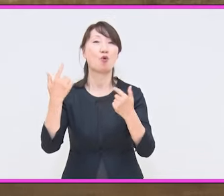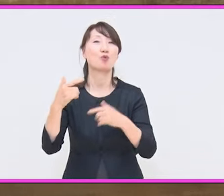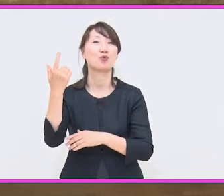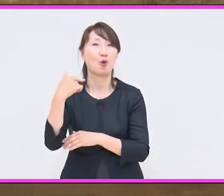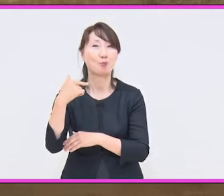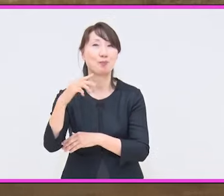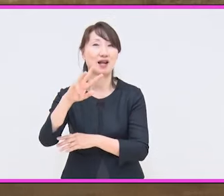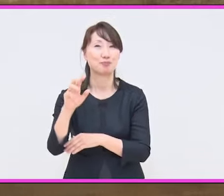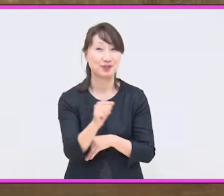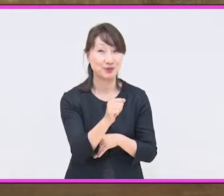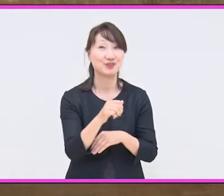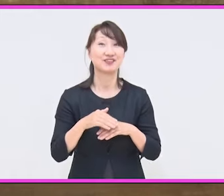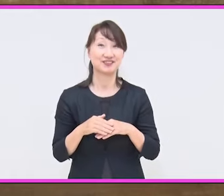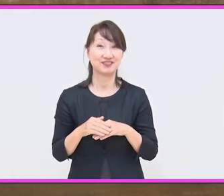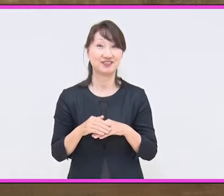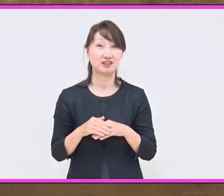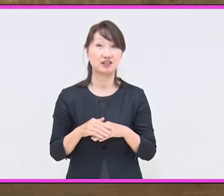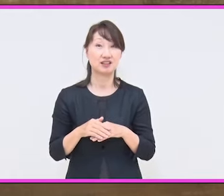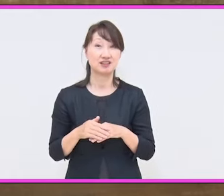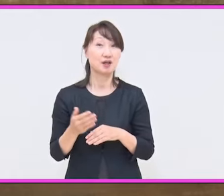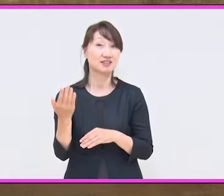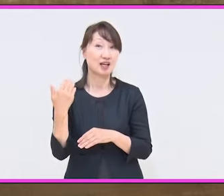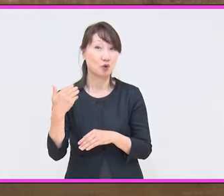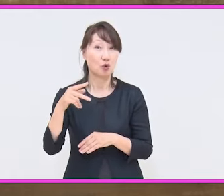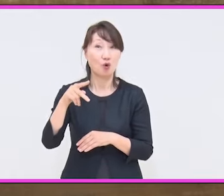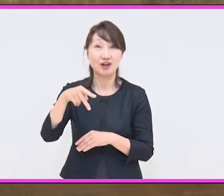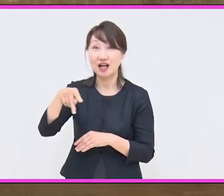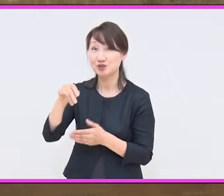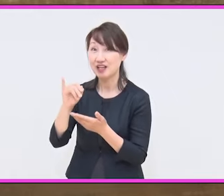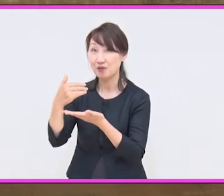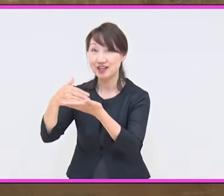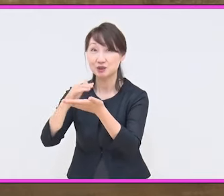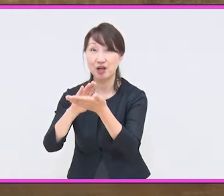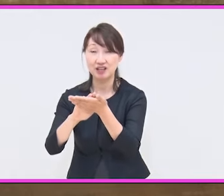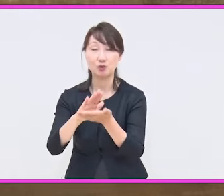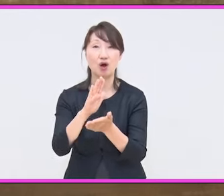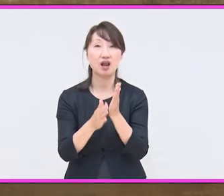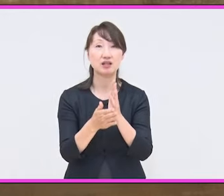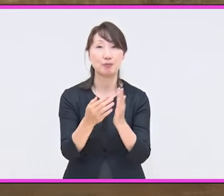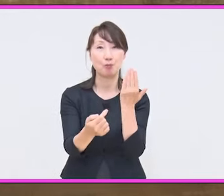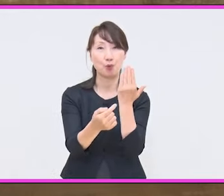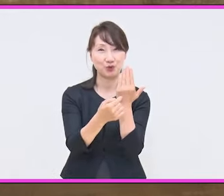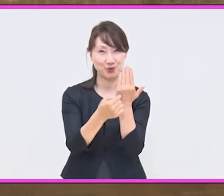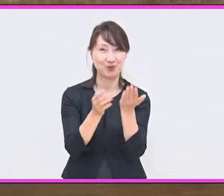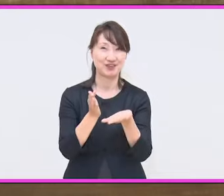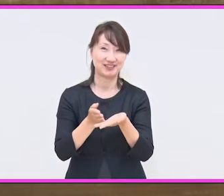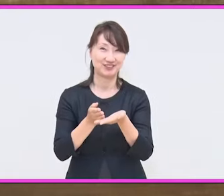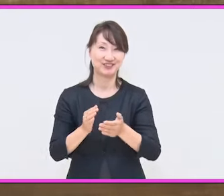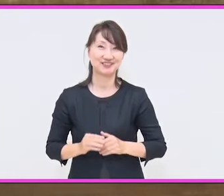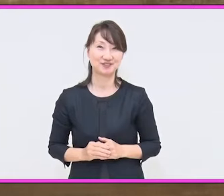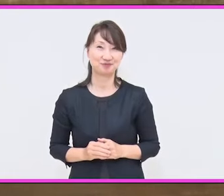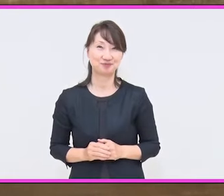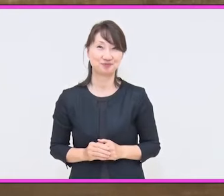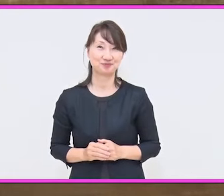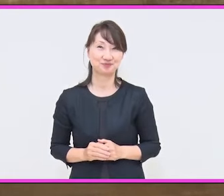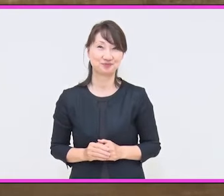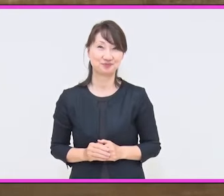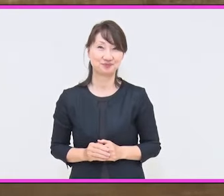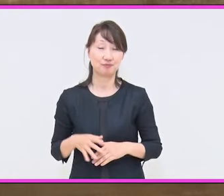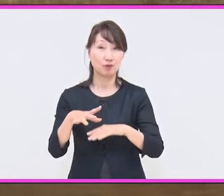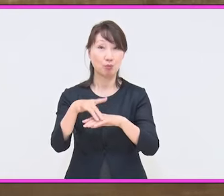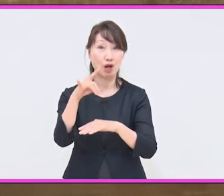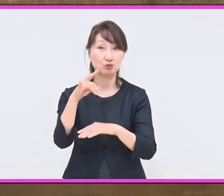ピック、前半のカズさんのお話にもありましたけれども、改めてそのポイントを振り返りたいと思います。